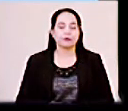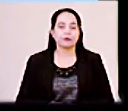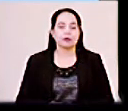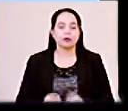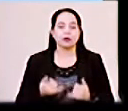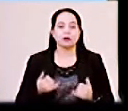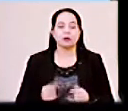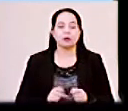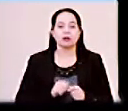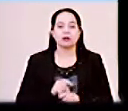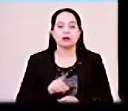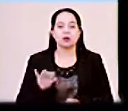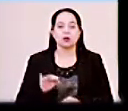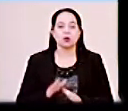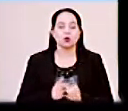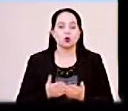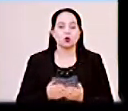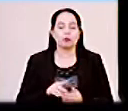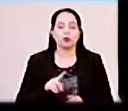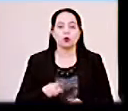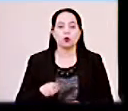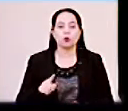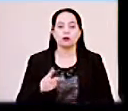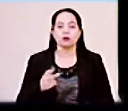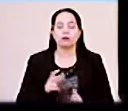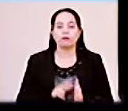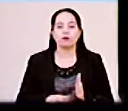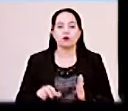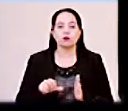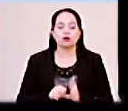5. Теперь задание из учебника номер